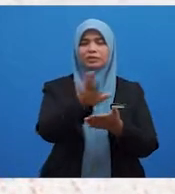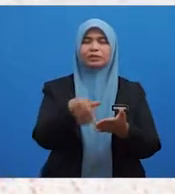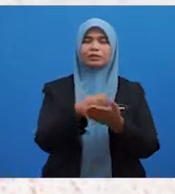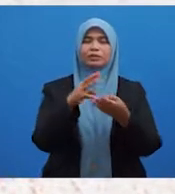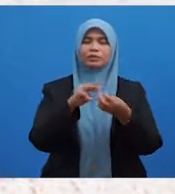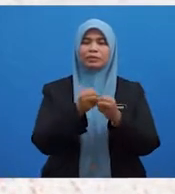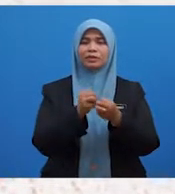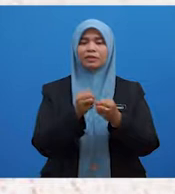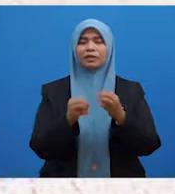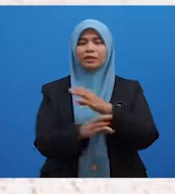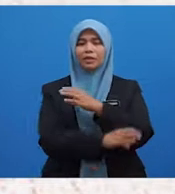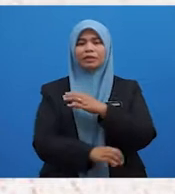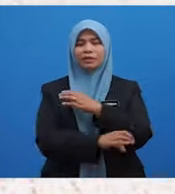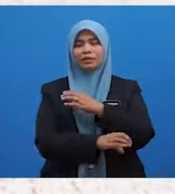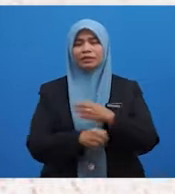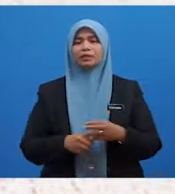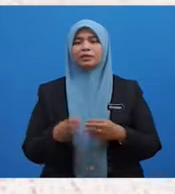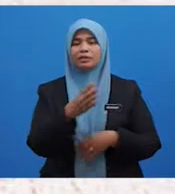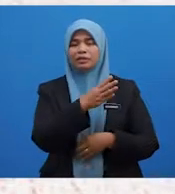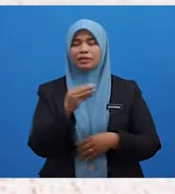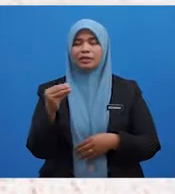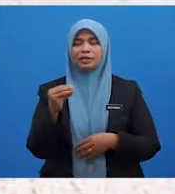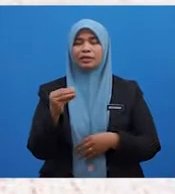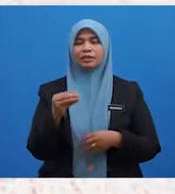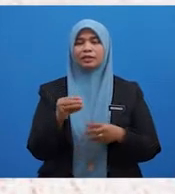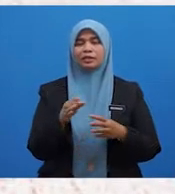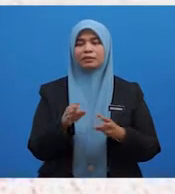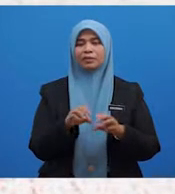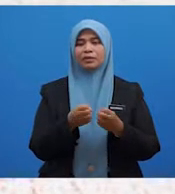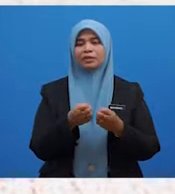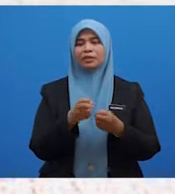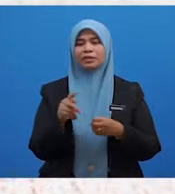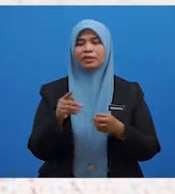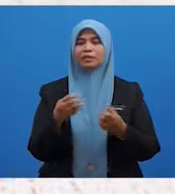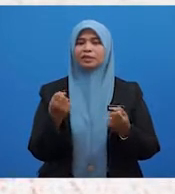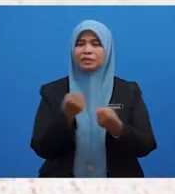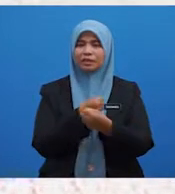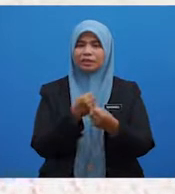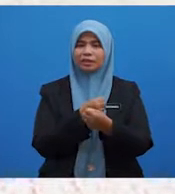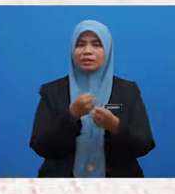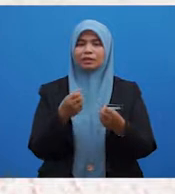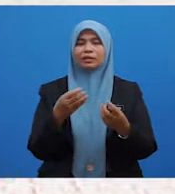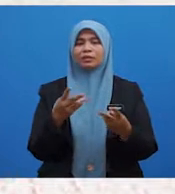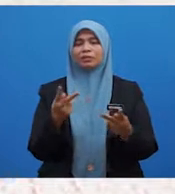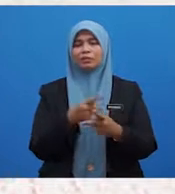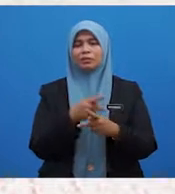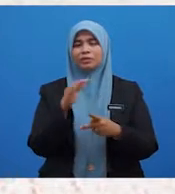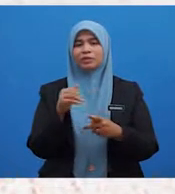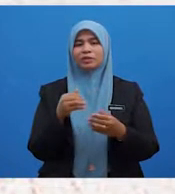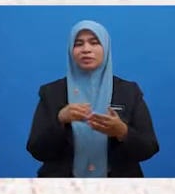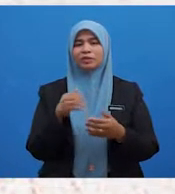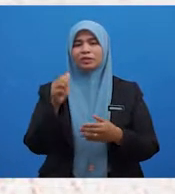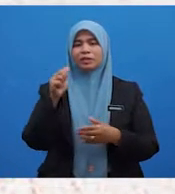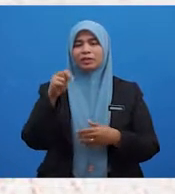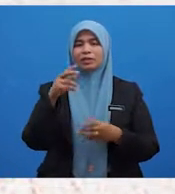semua masalah negara dan mematahkan serangan musuh yang mengancam